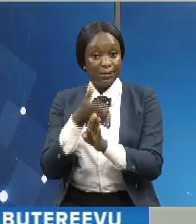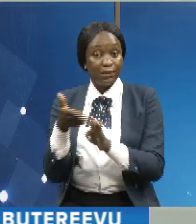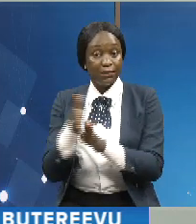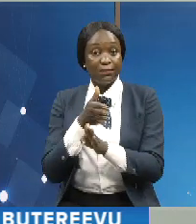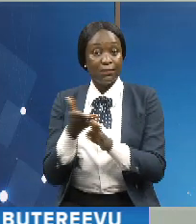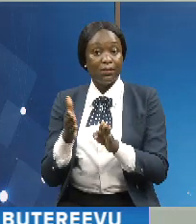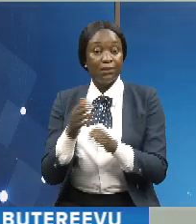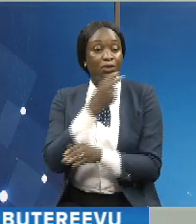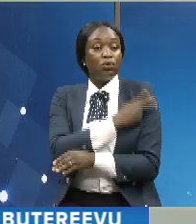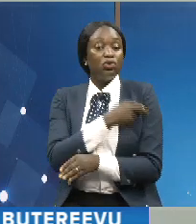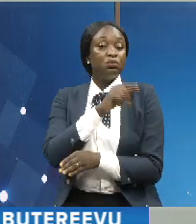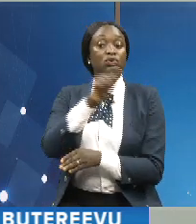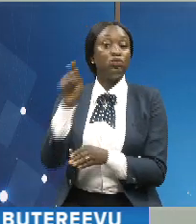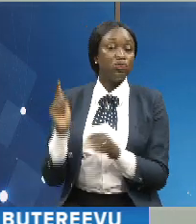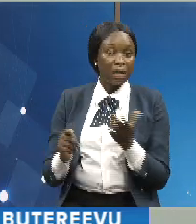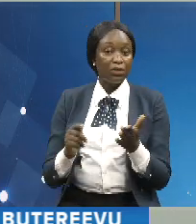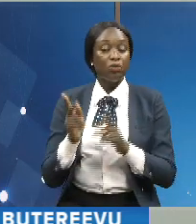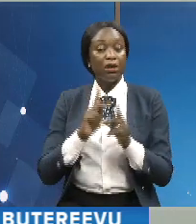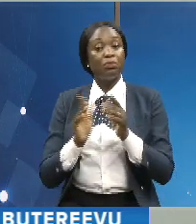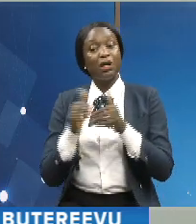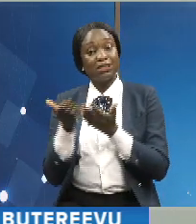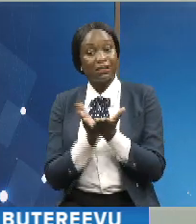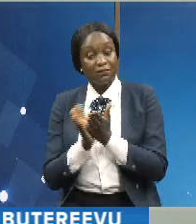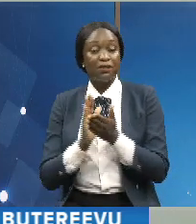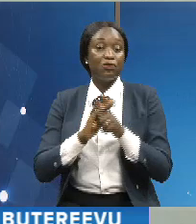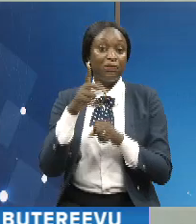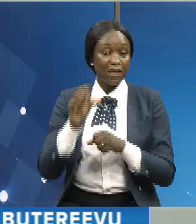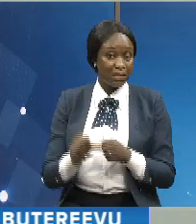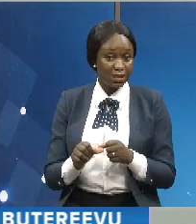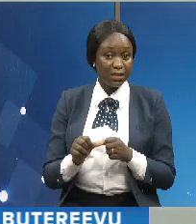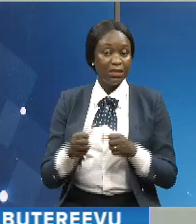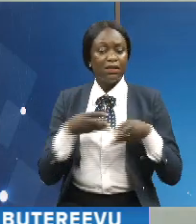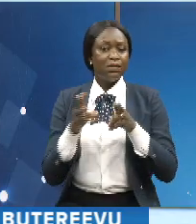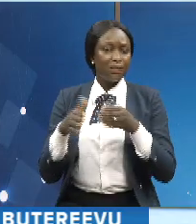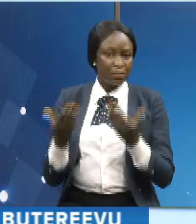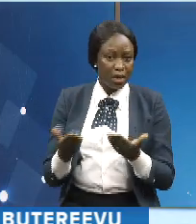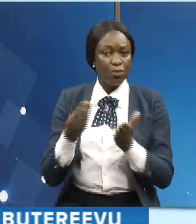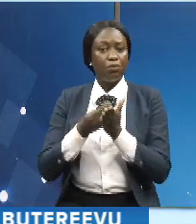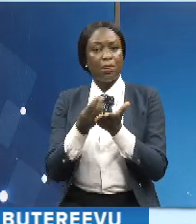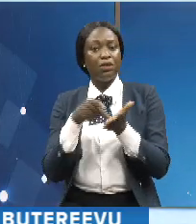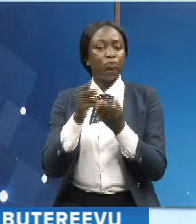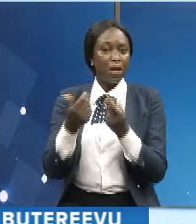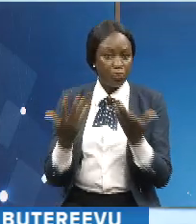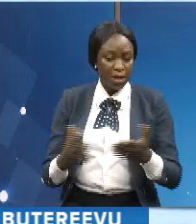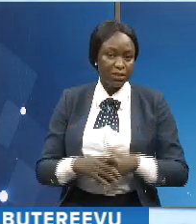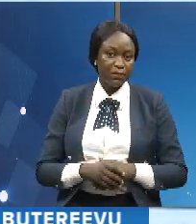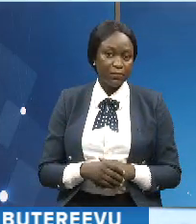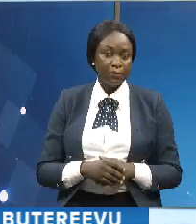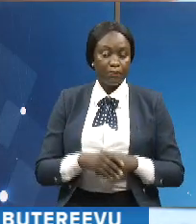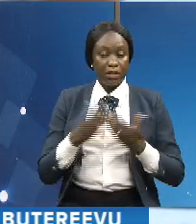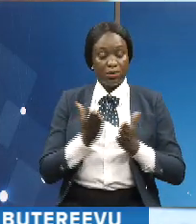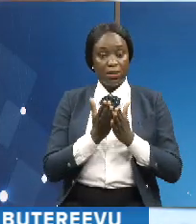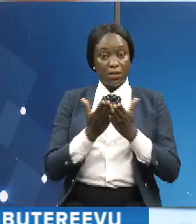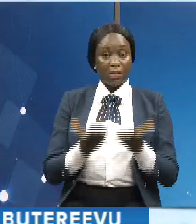erungamye engeri amalwaliro agajanjaba obulwadde bwa COVID-19 emiwendo n'enkola gyagenda okutambuliramu. Mu kuwuliriza omusango guno, Ssaabawolereza